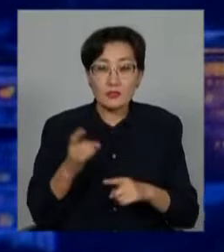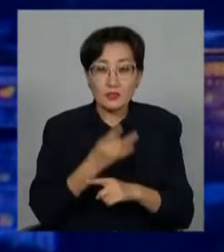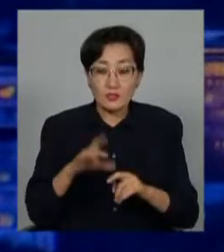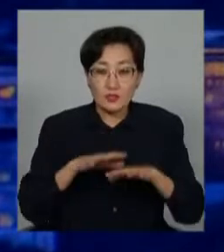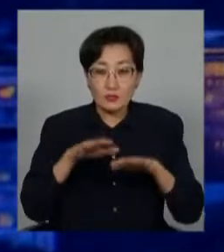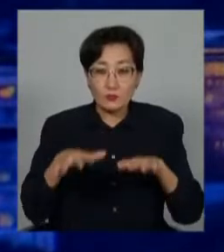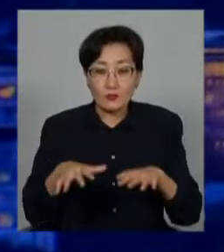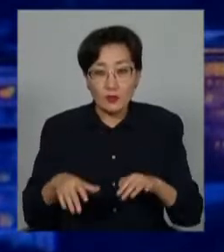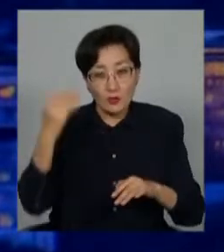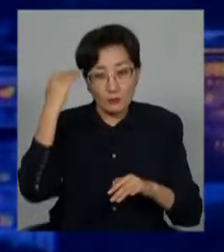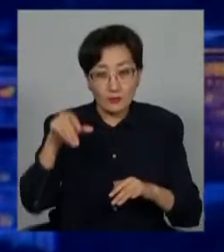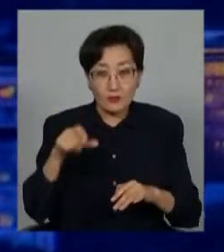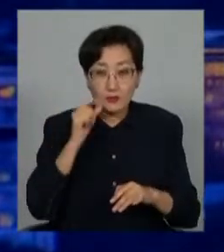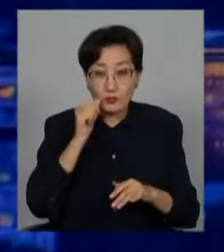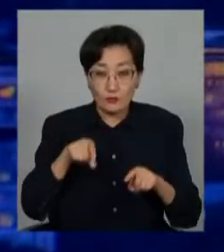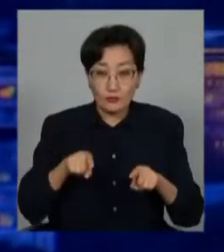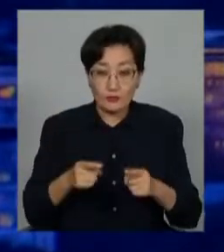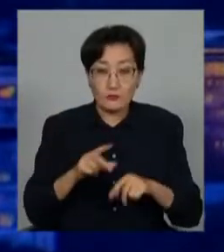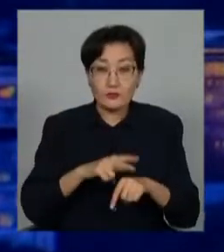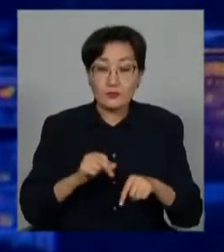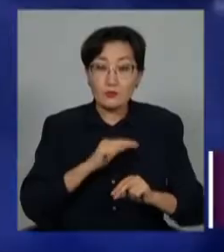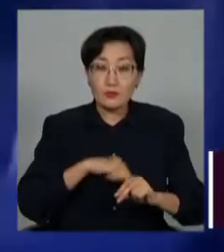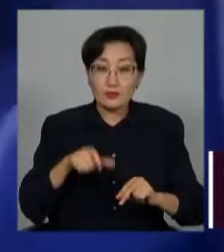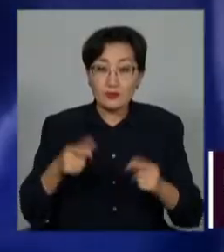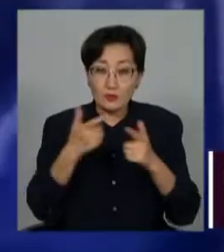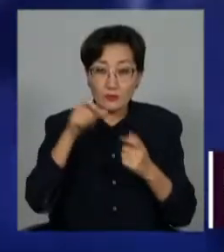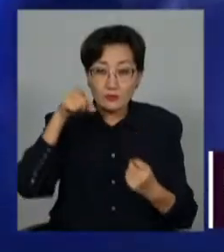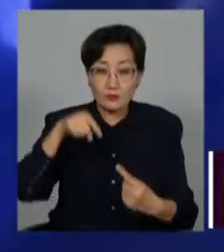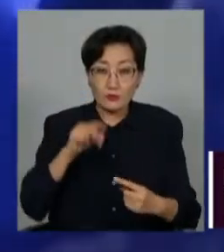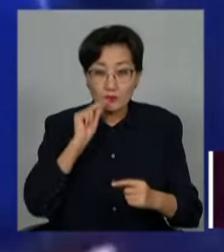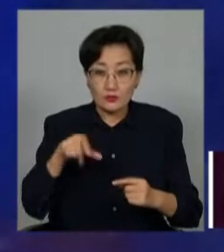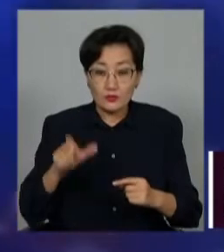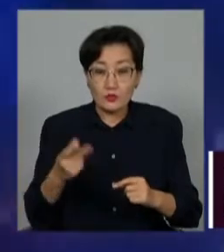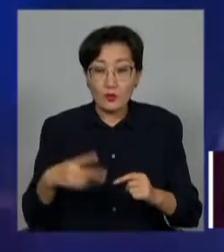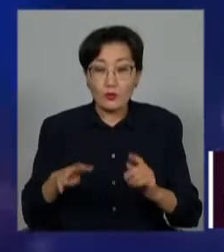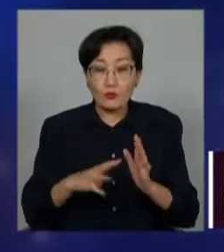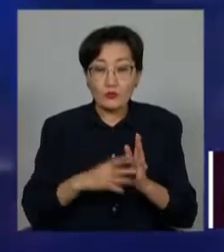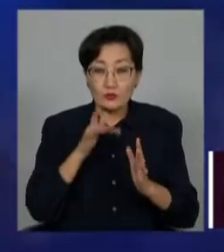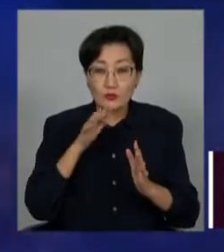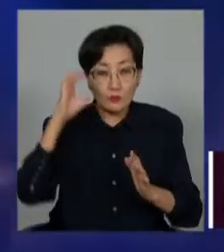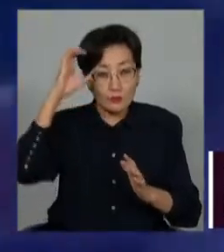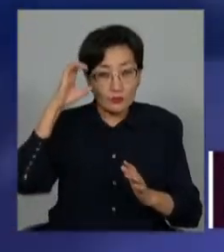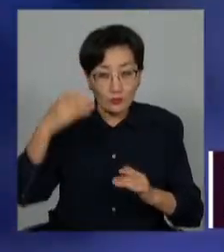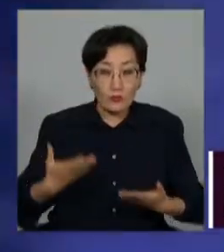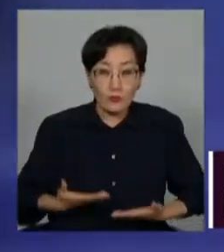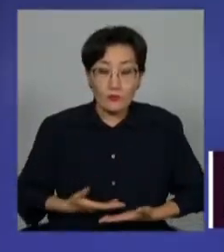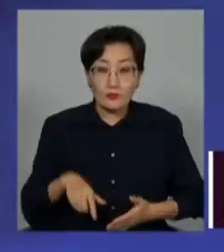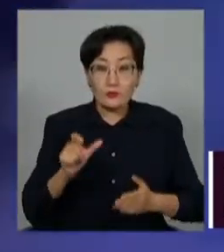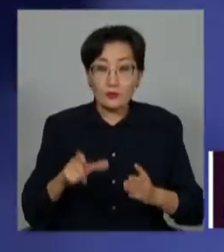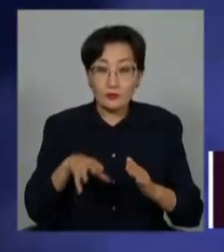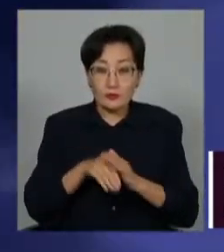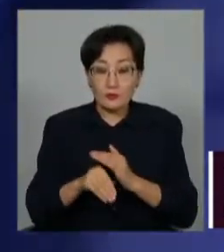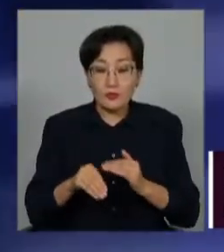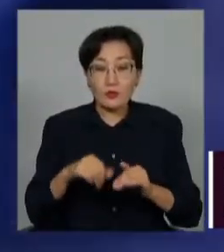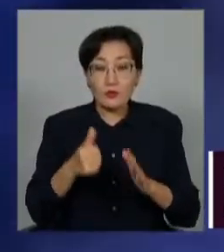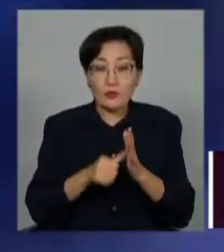шабуыл жасаған бейтаныс ер адам ұсталды. Полиция қызметінің мәліметінше күдікті 39 жастағы Өзбекстан азаматы болып шықты.